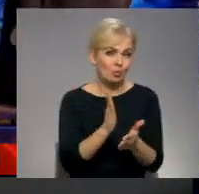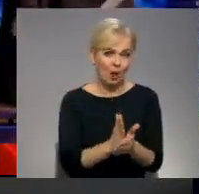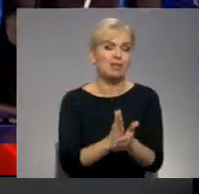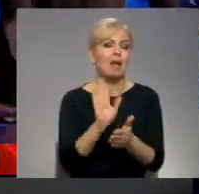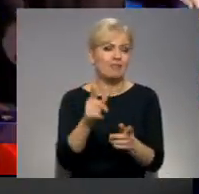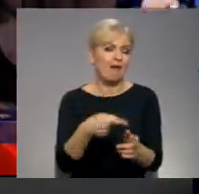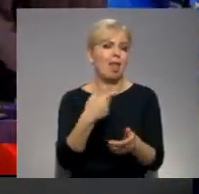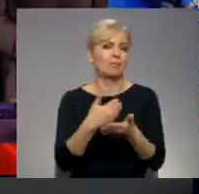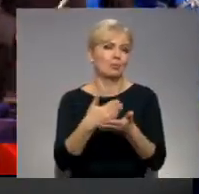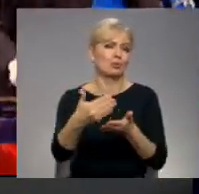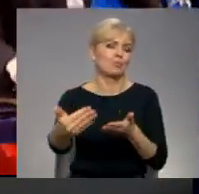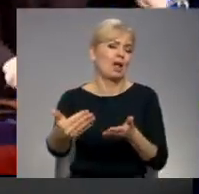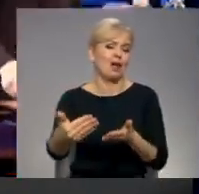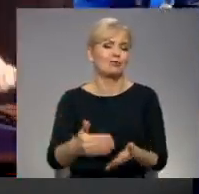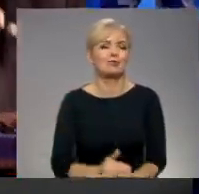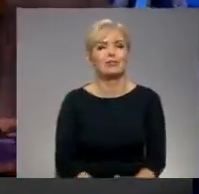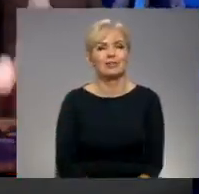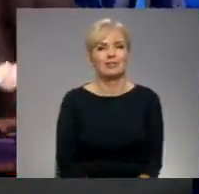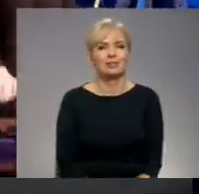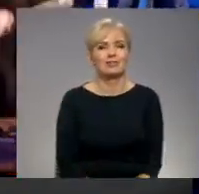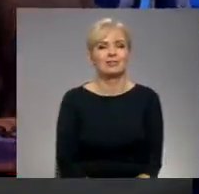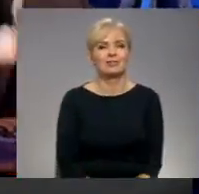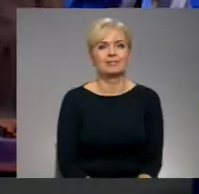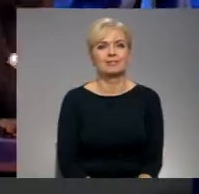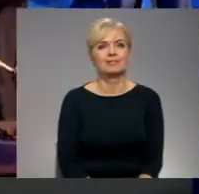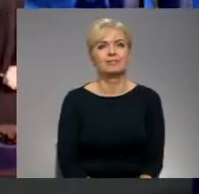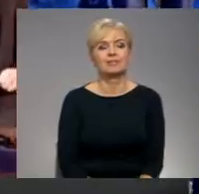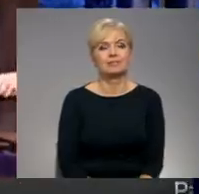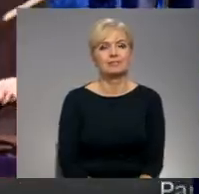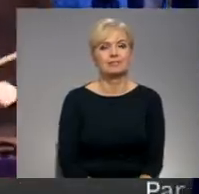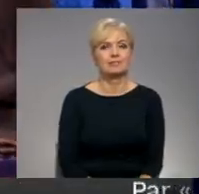pēdējais. Sandra Leitāne, Andrs Pāns, Zemgales reģionālā televīzija.